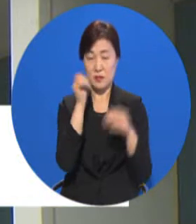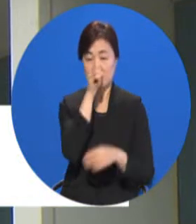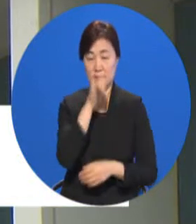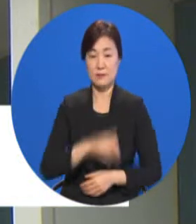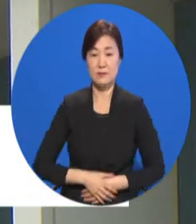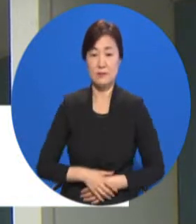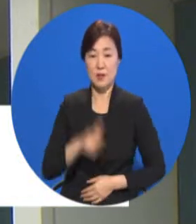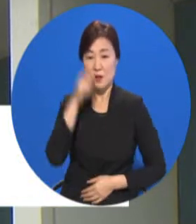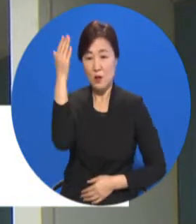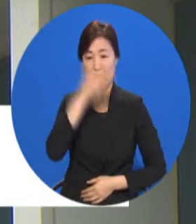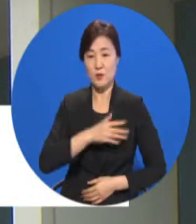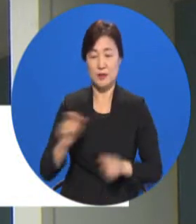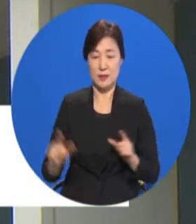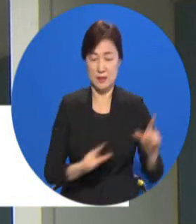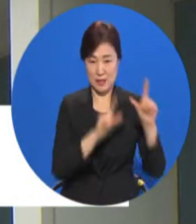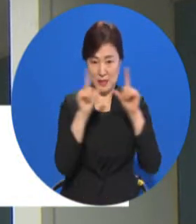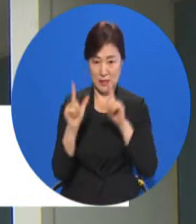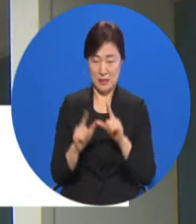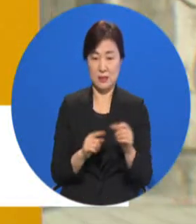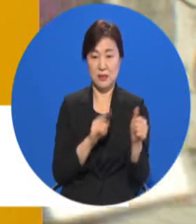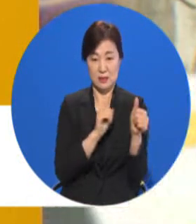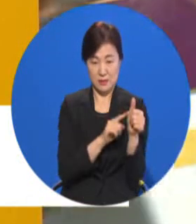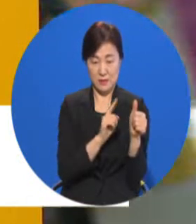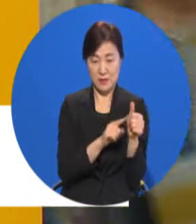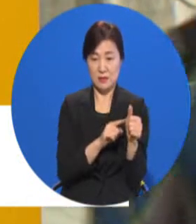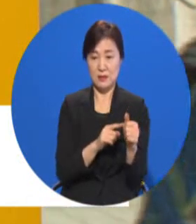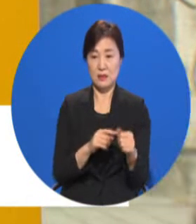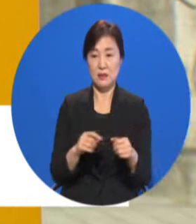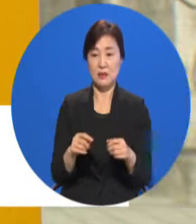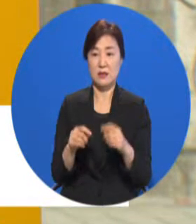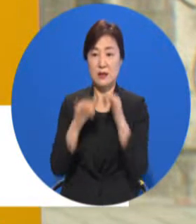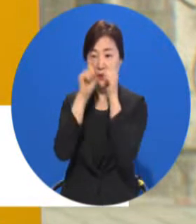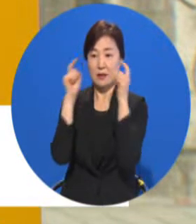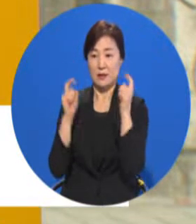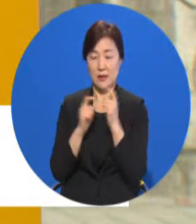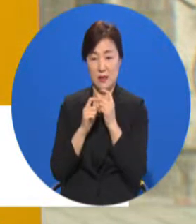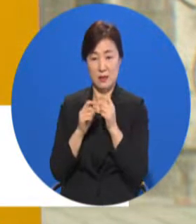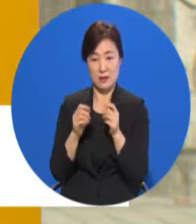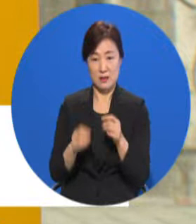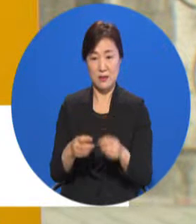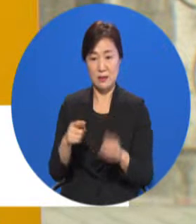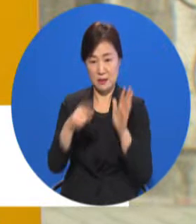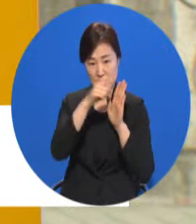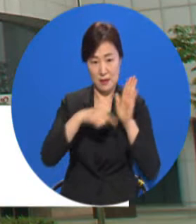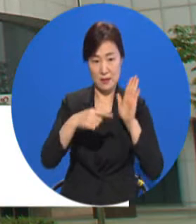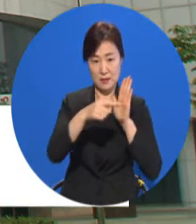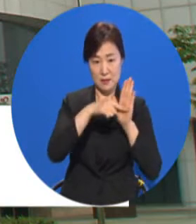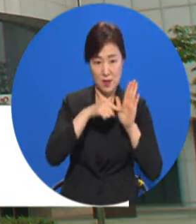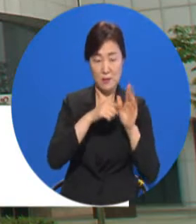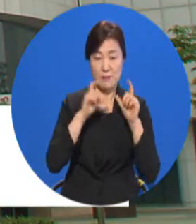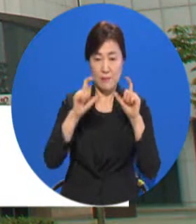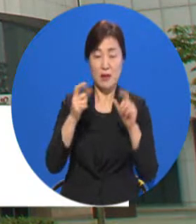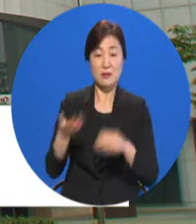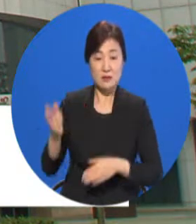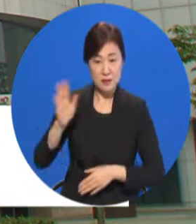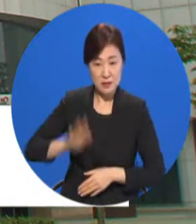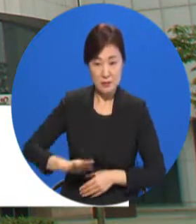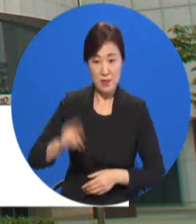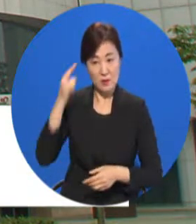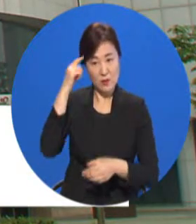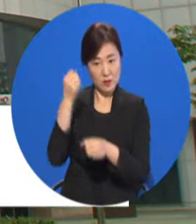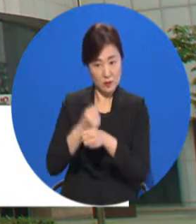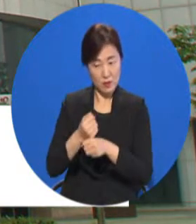전라남도는 여수에 거주하는 한 시민이 1차 민간검사기관에서 양성 판정을 받았지만 전남보건환경연구원의